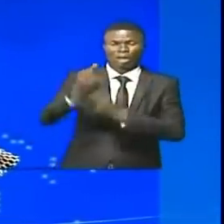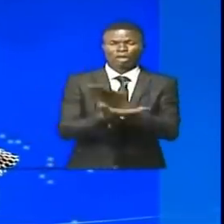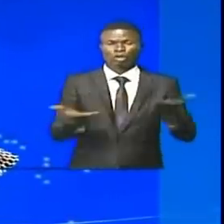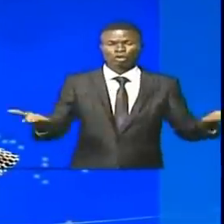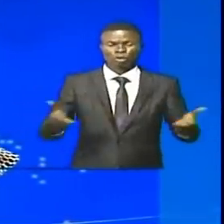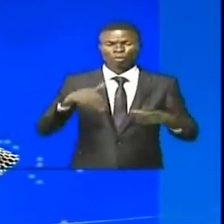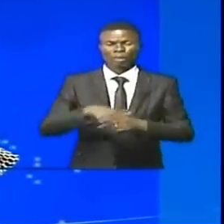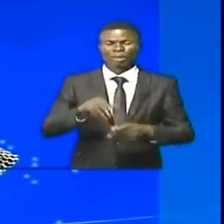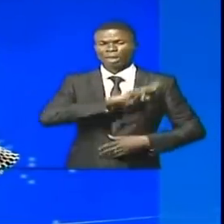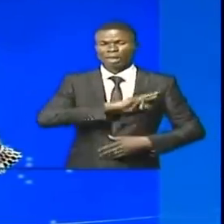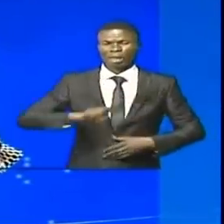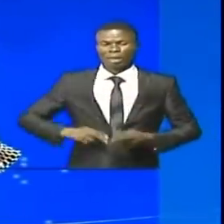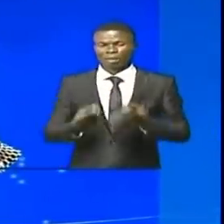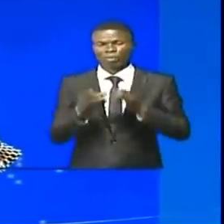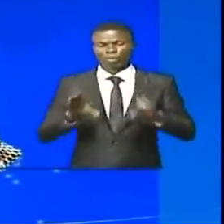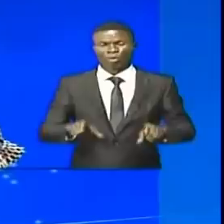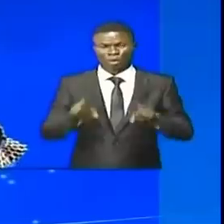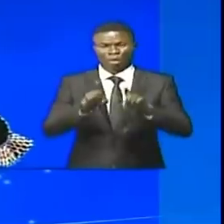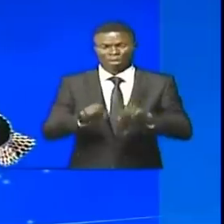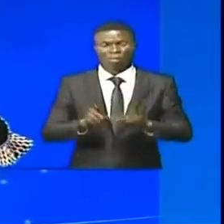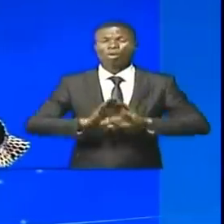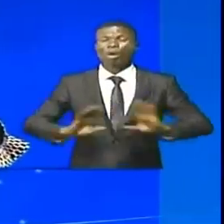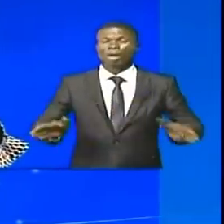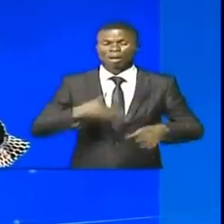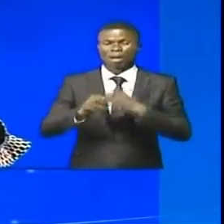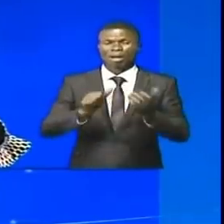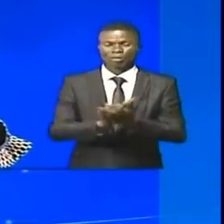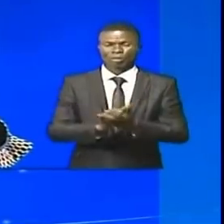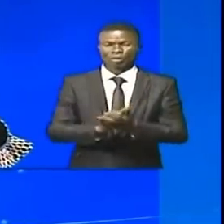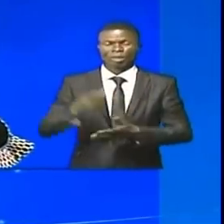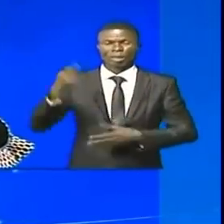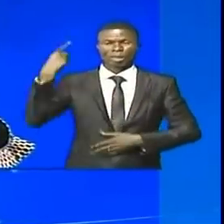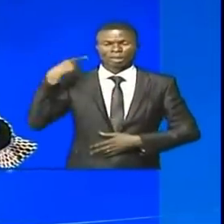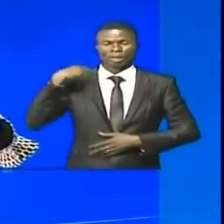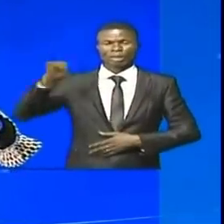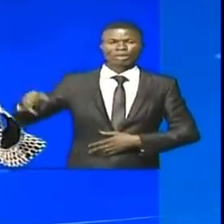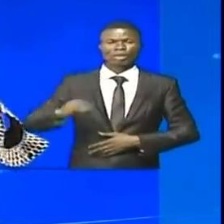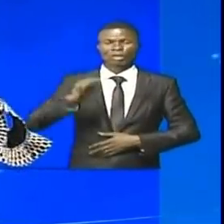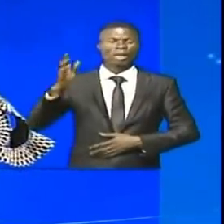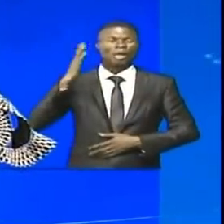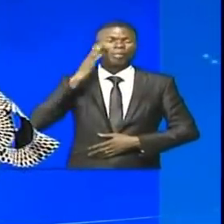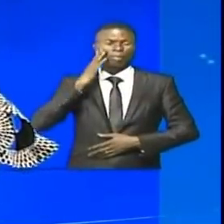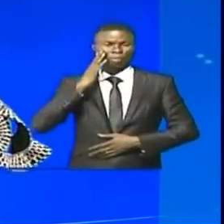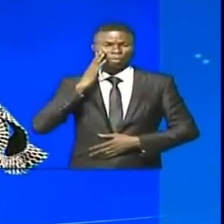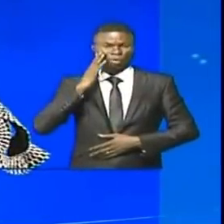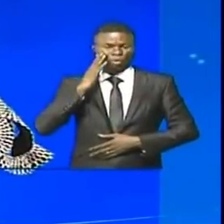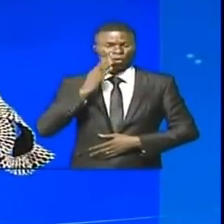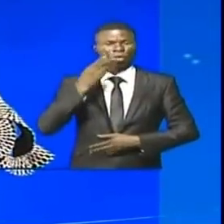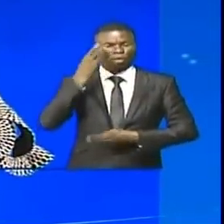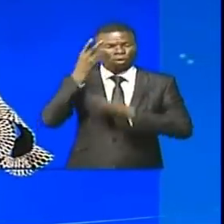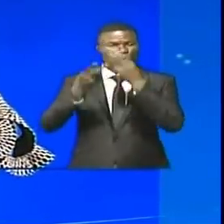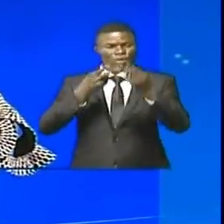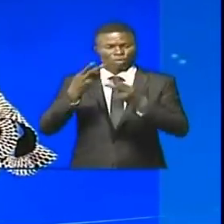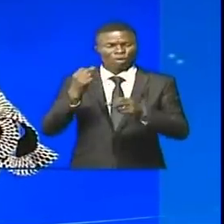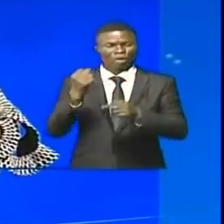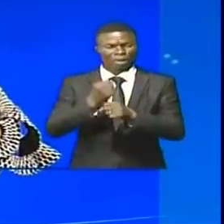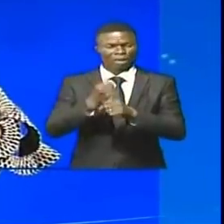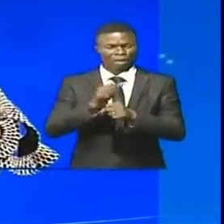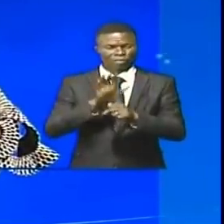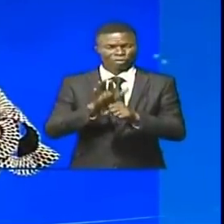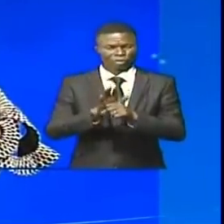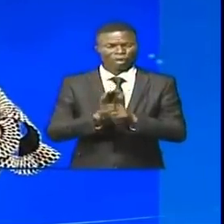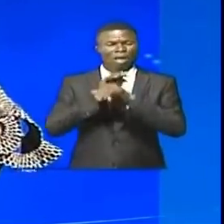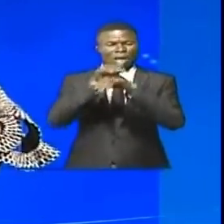démocratique du congo et pour y parvenir l'honorable jean marie le coup laisse massamba fait tourner les manèges et met à contribution